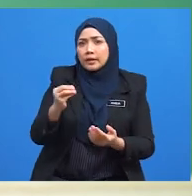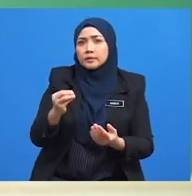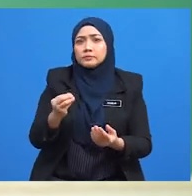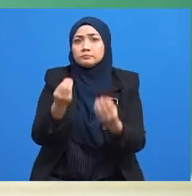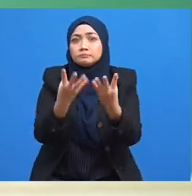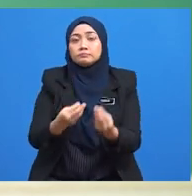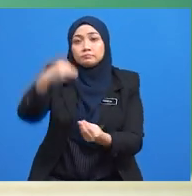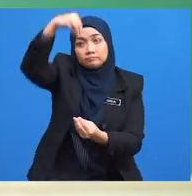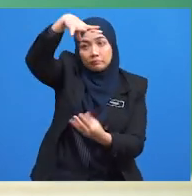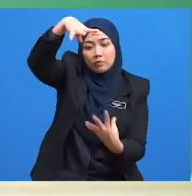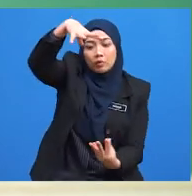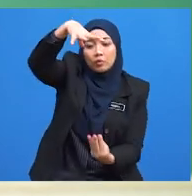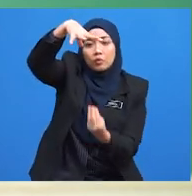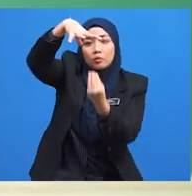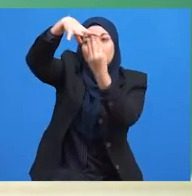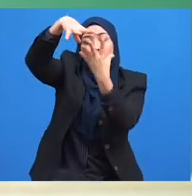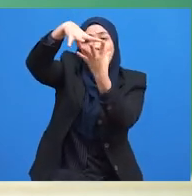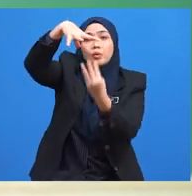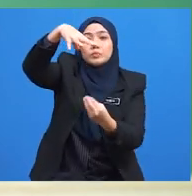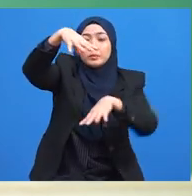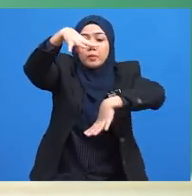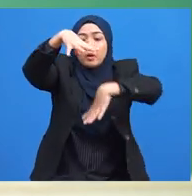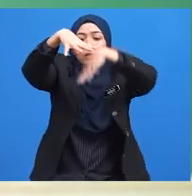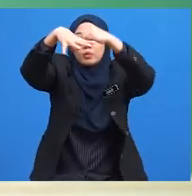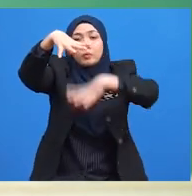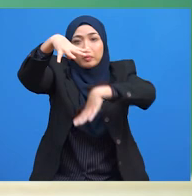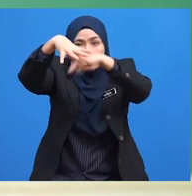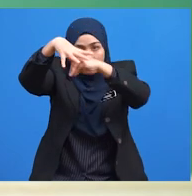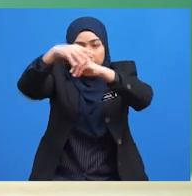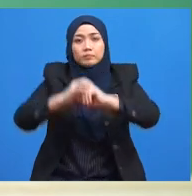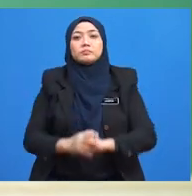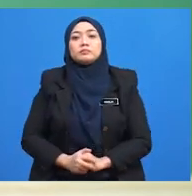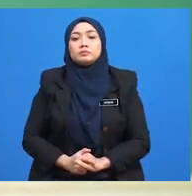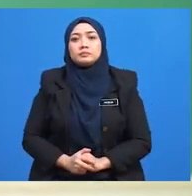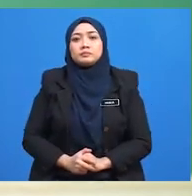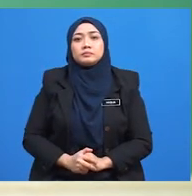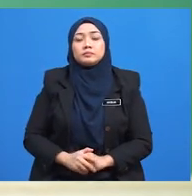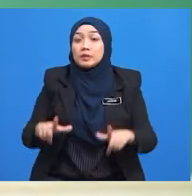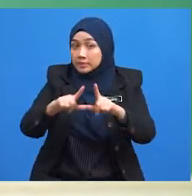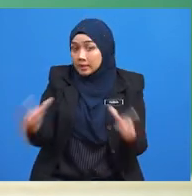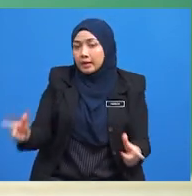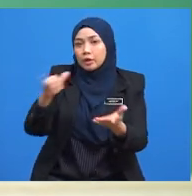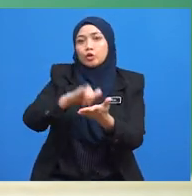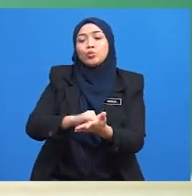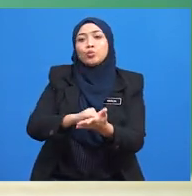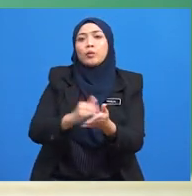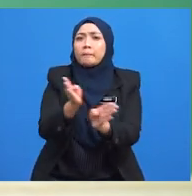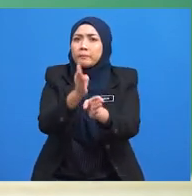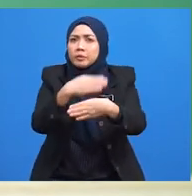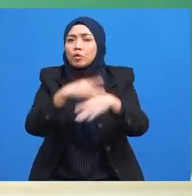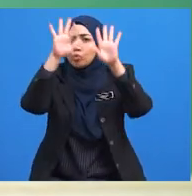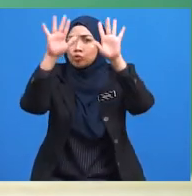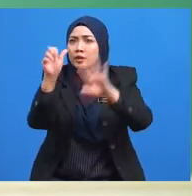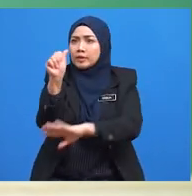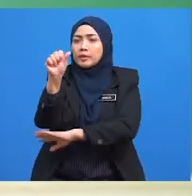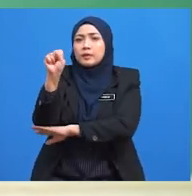disebabkan wap air ringan naik ke atmosfera. Selain itu, pembentukan hujan asid juga